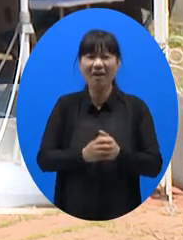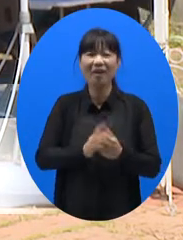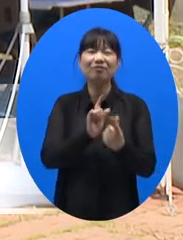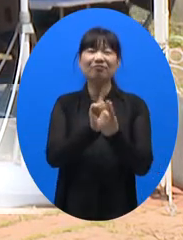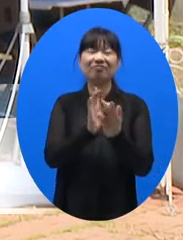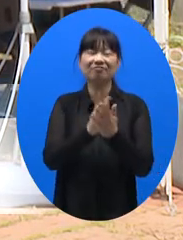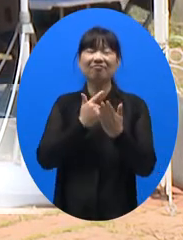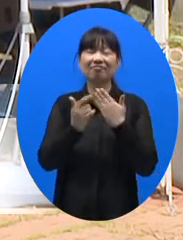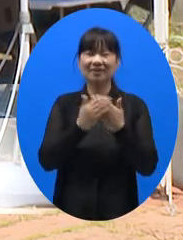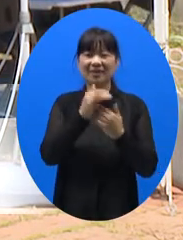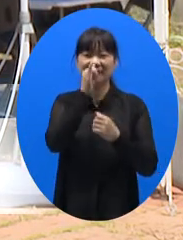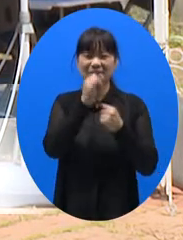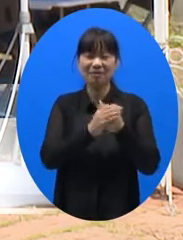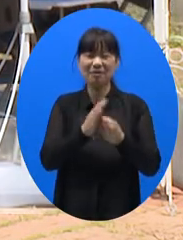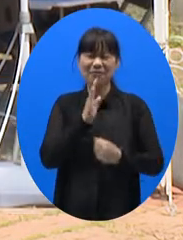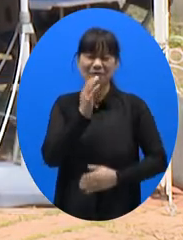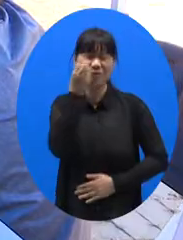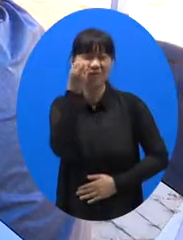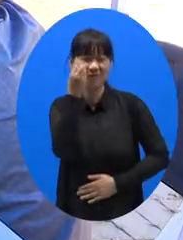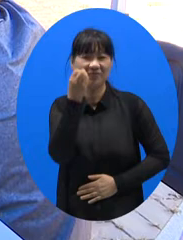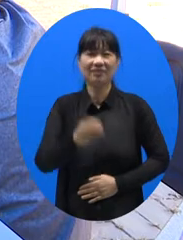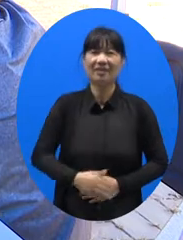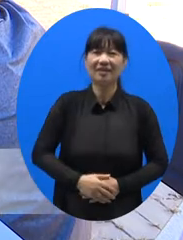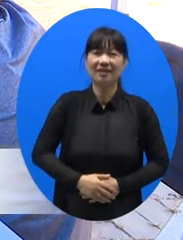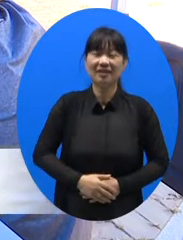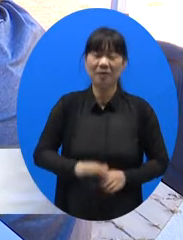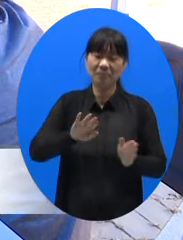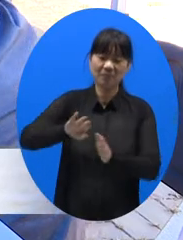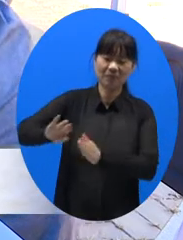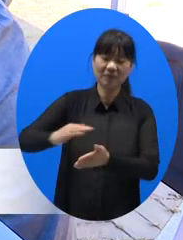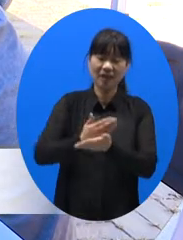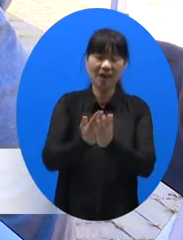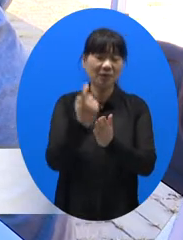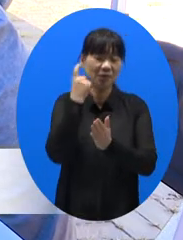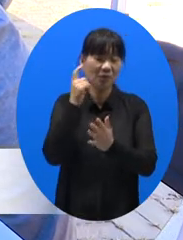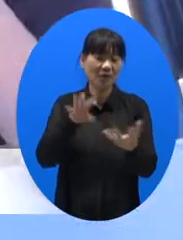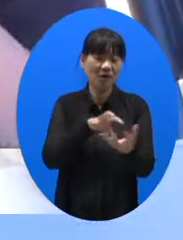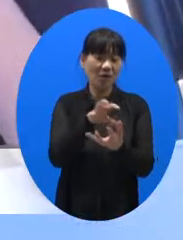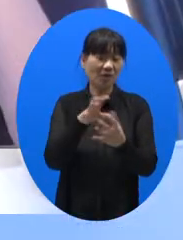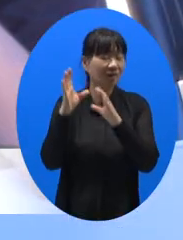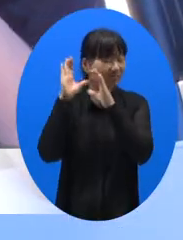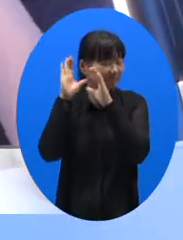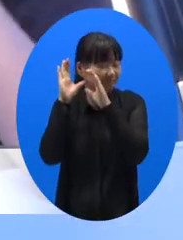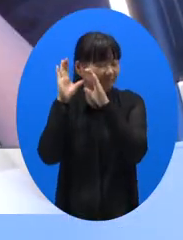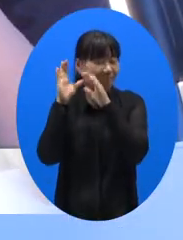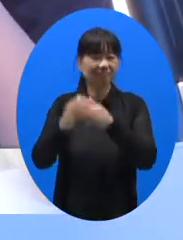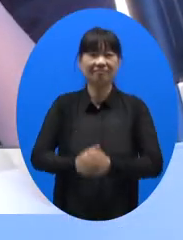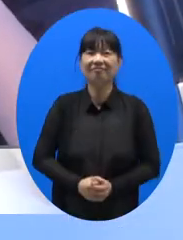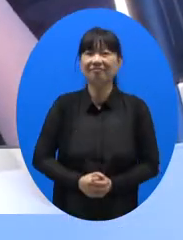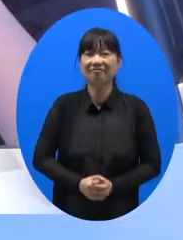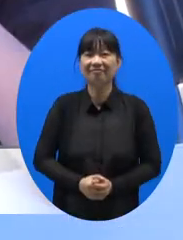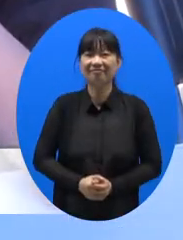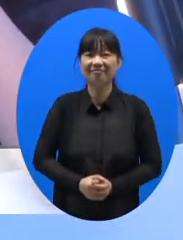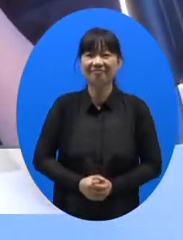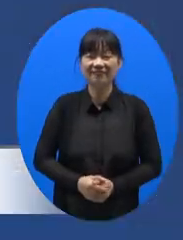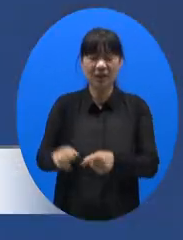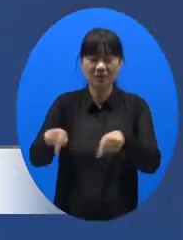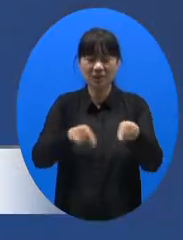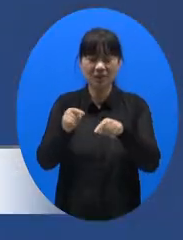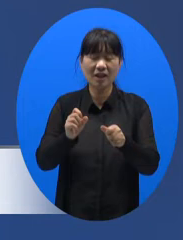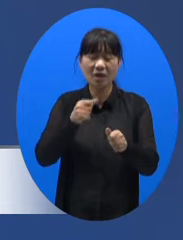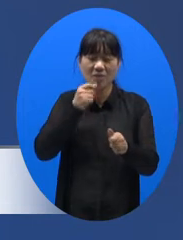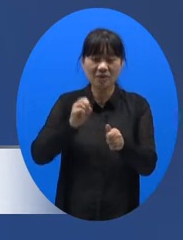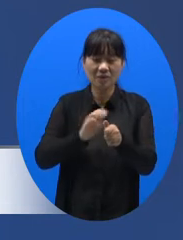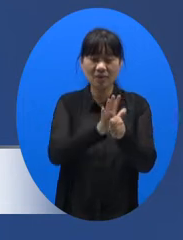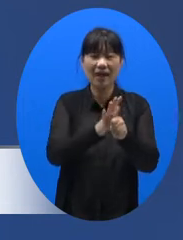직접 체험을 해보니까 진짜 신기하고. 한쪽에선 다양한 소리가 어울려 귀를 쫑긋 기울이게 합니다. 녹음된 파도